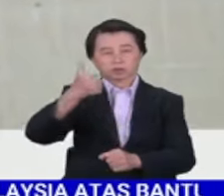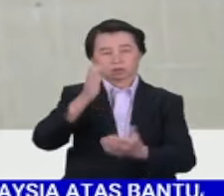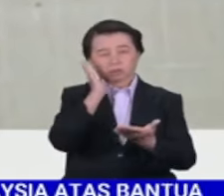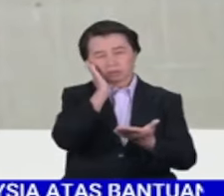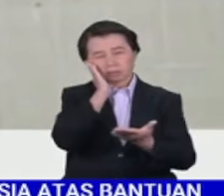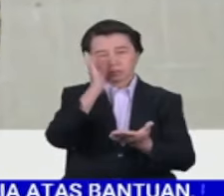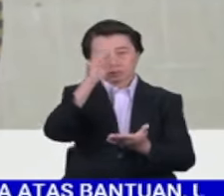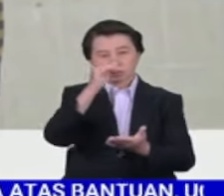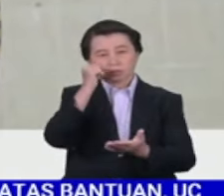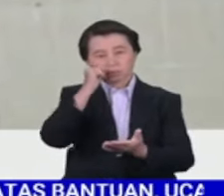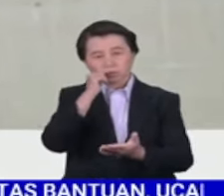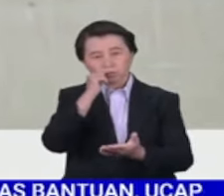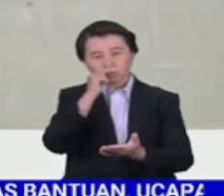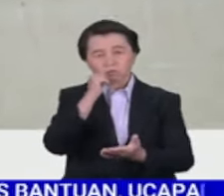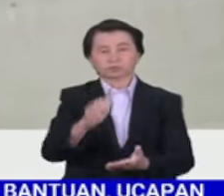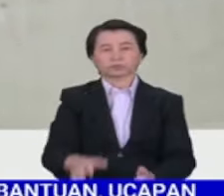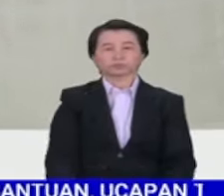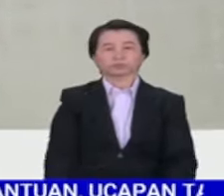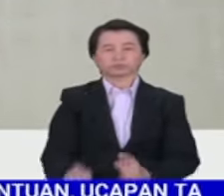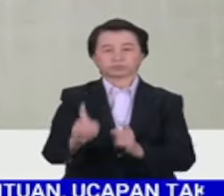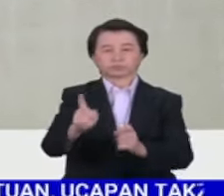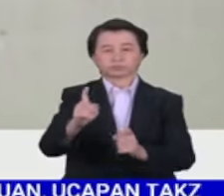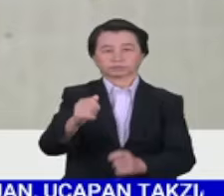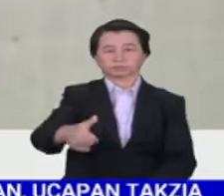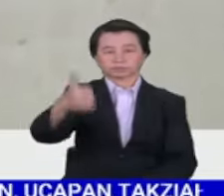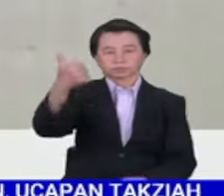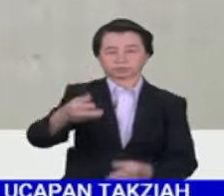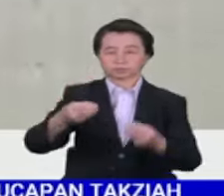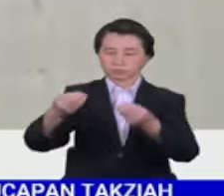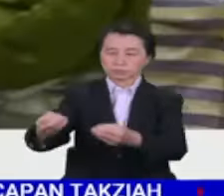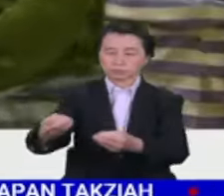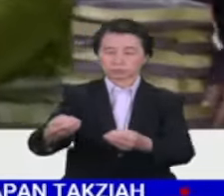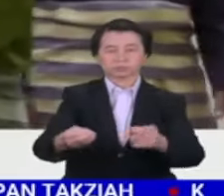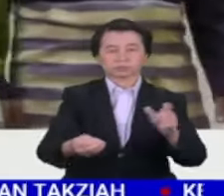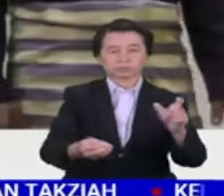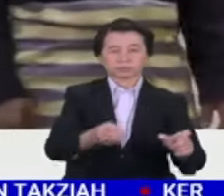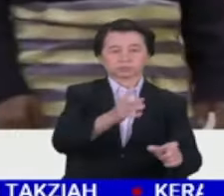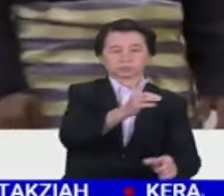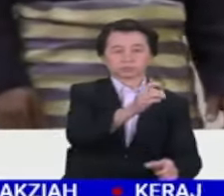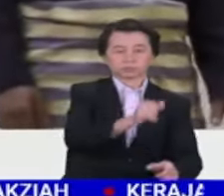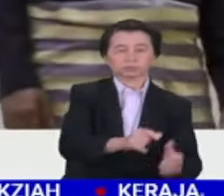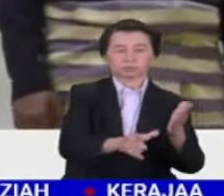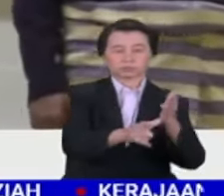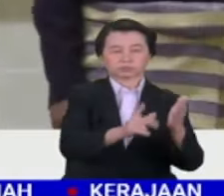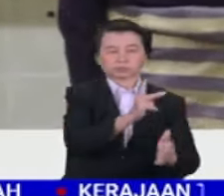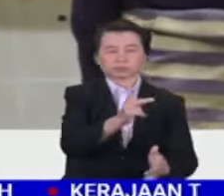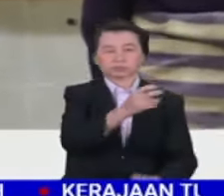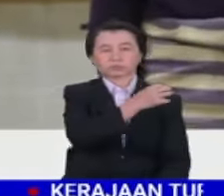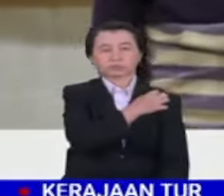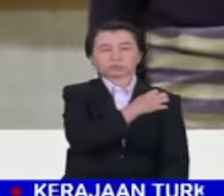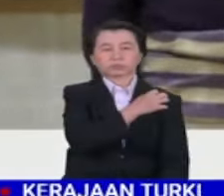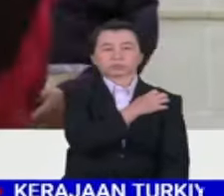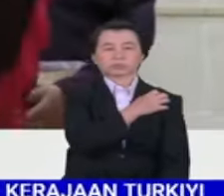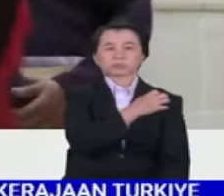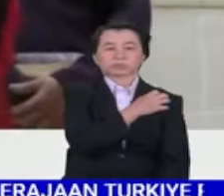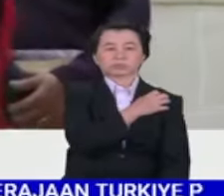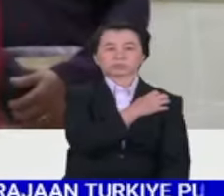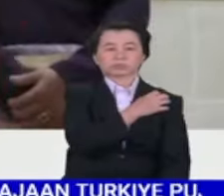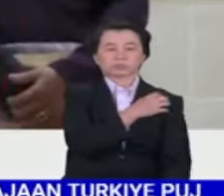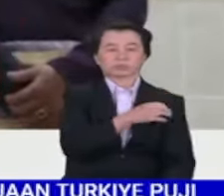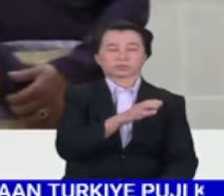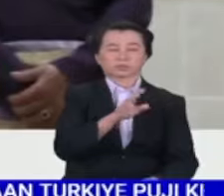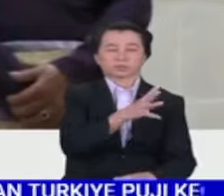dan karya peringkat daerah Kuala penyu hadiah para pemenang disampaikan jaludin dan juga penolong pegawai daerah Kuala penyu Jumat